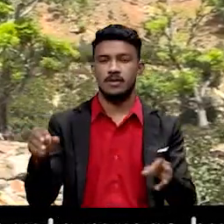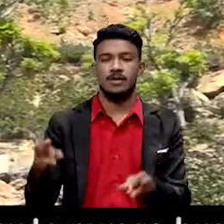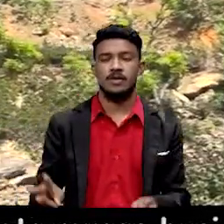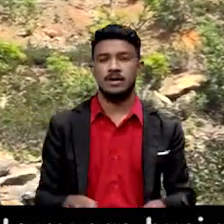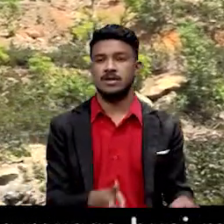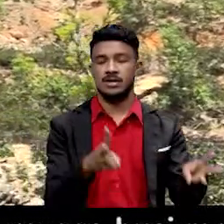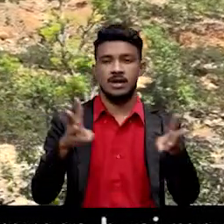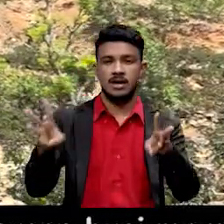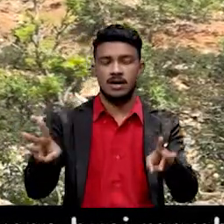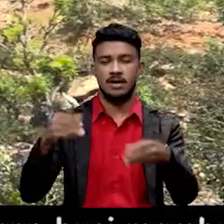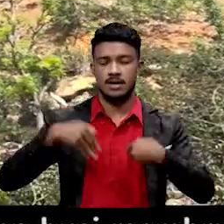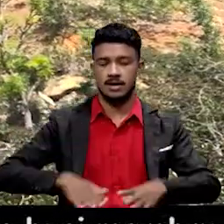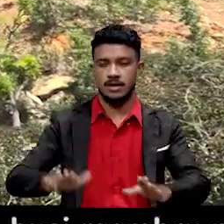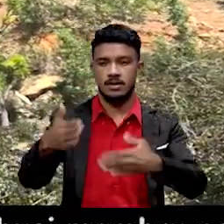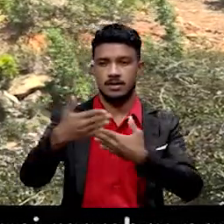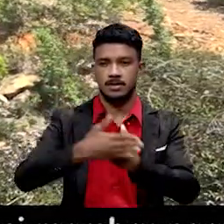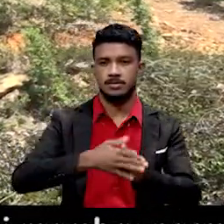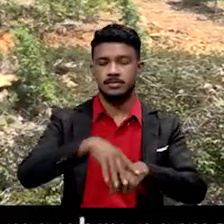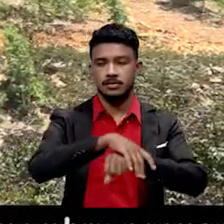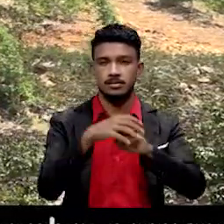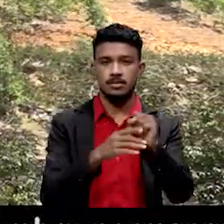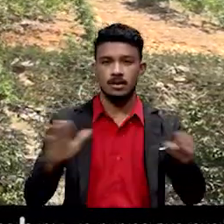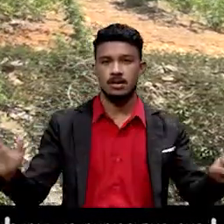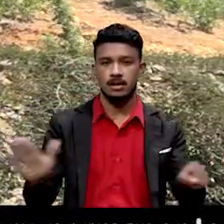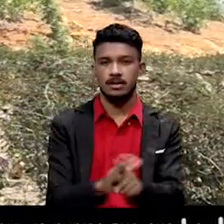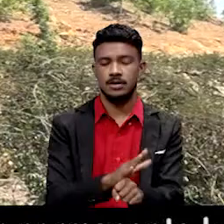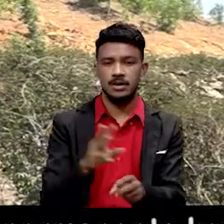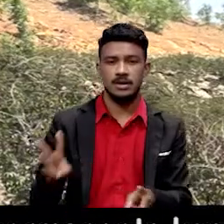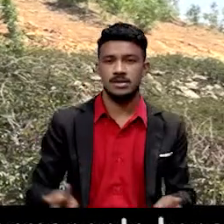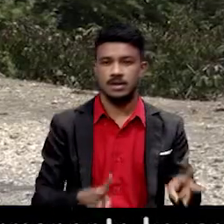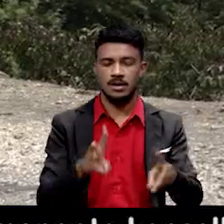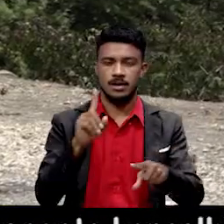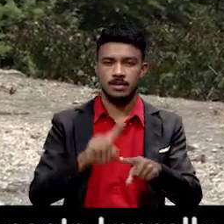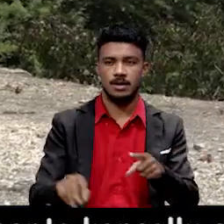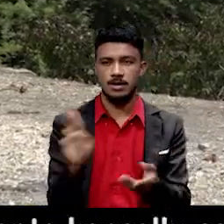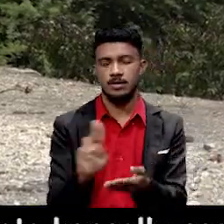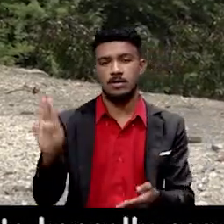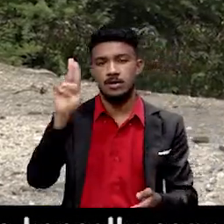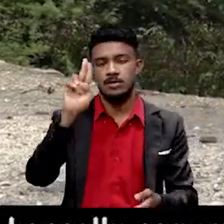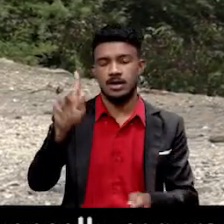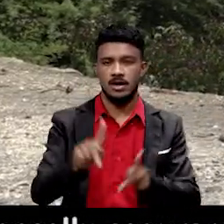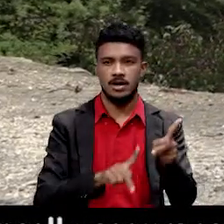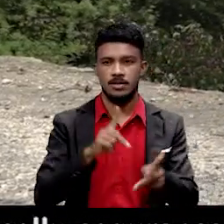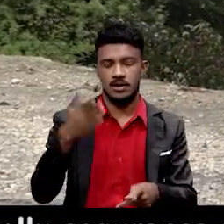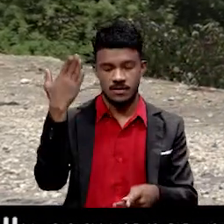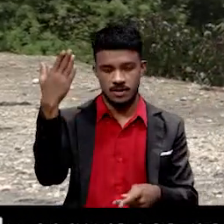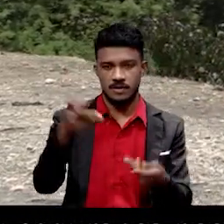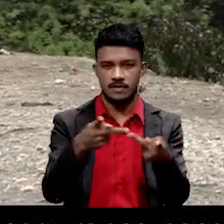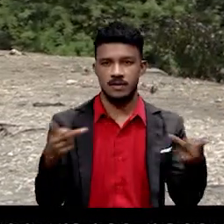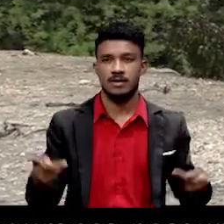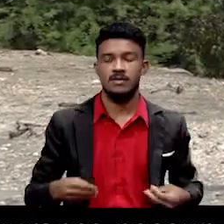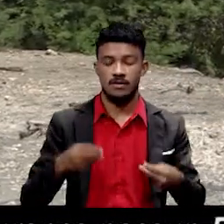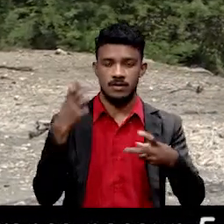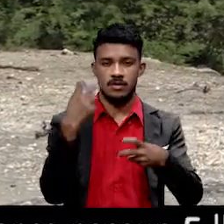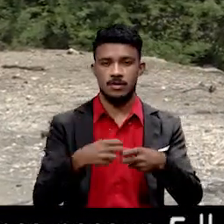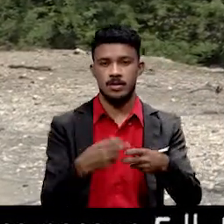ibum, rai takatiha, honu, né? Estrada nela bela utiliza. Ba comunidade e a área do Lokuang, impacto ba sira